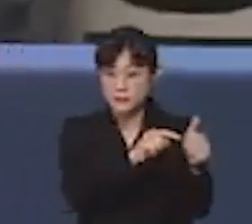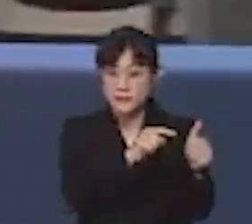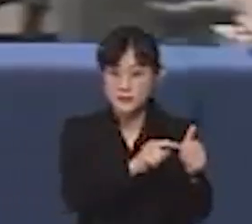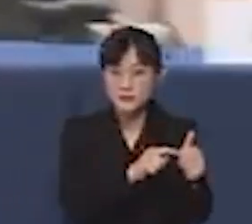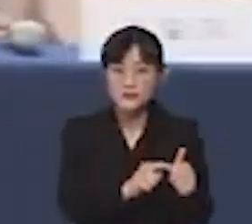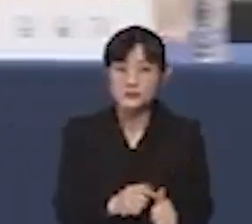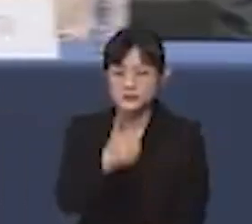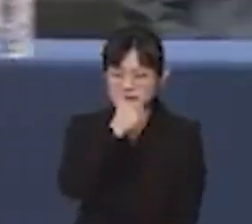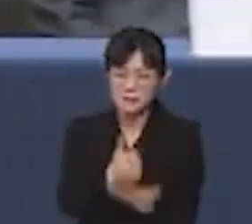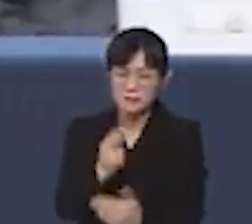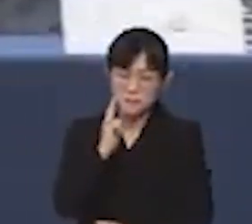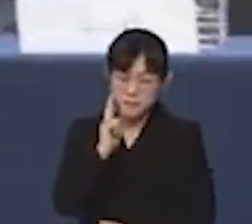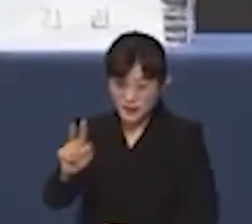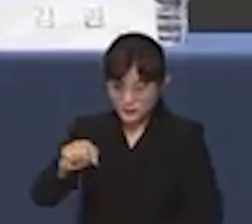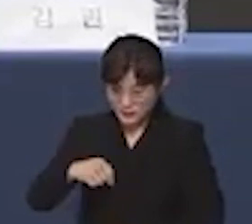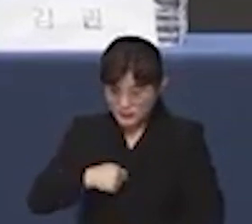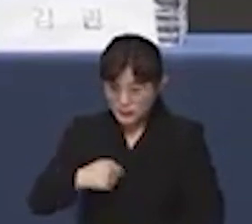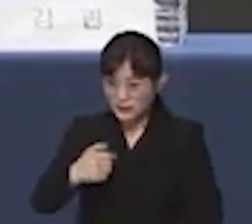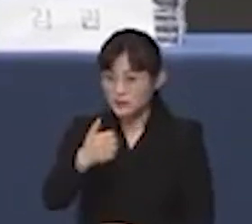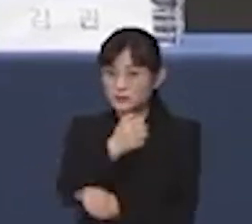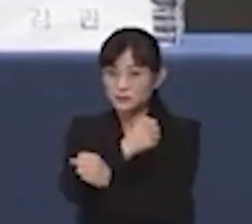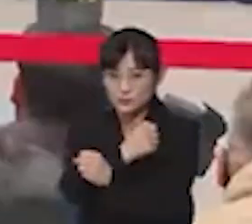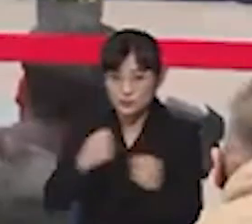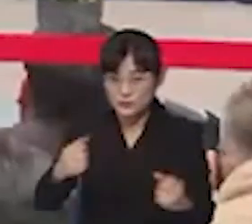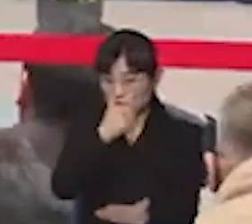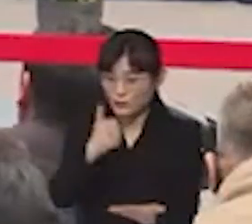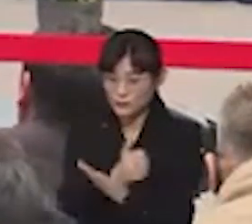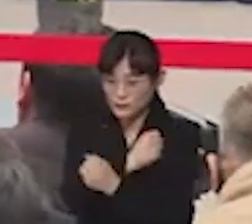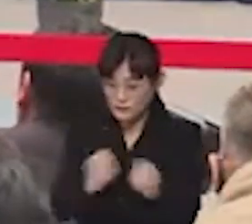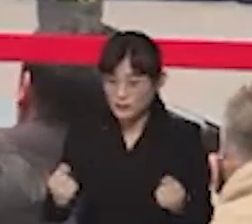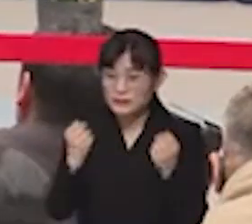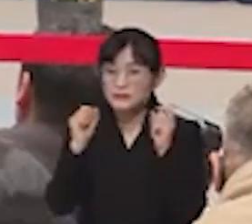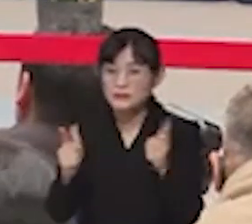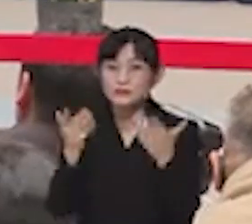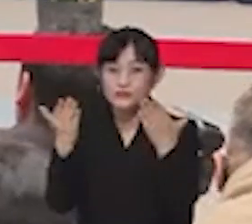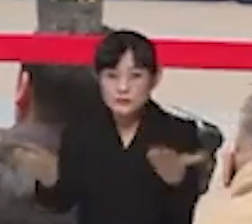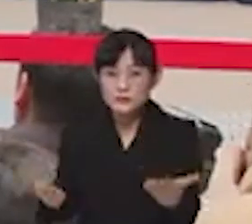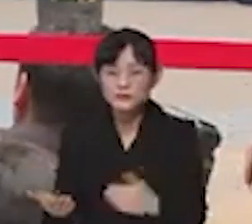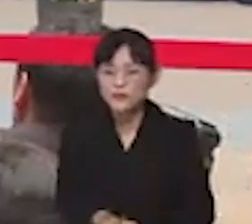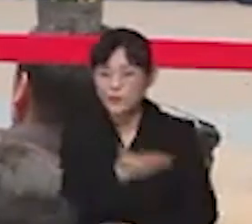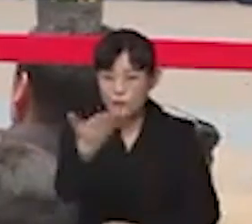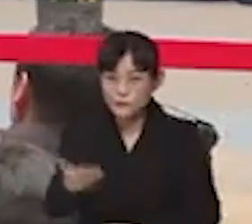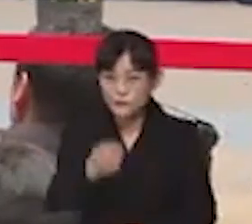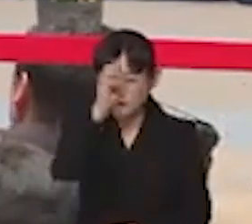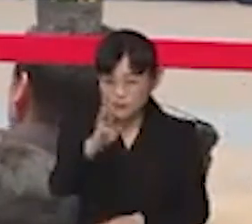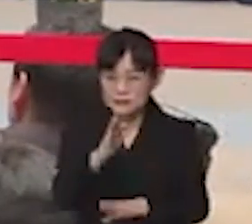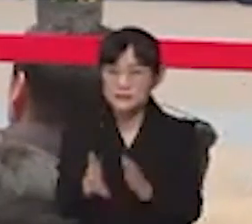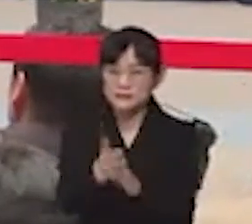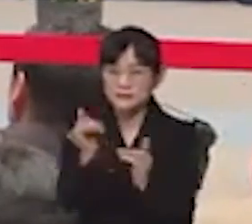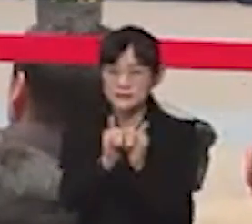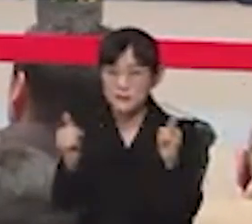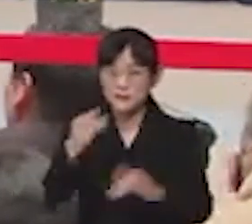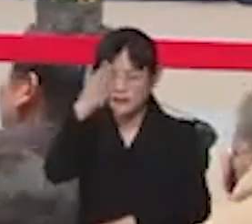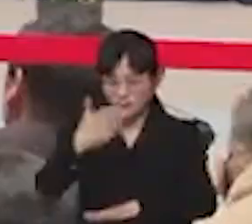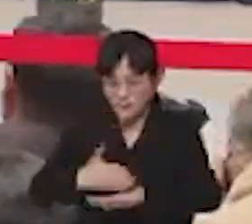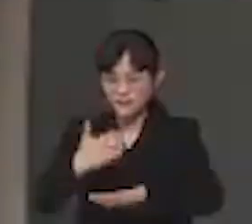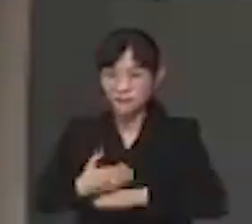큰 죄를 지은 자신에게 용서의 기회를 준 5.18 피해자들과 광주 시민에게 고마운 마음을